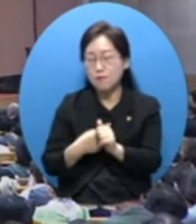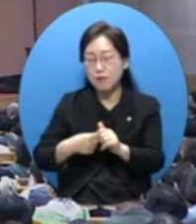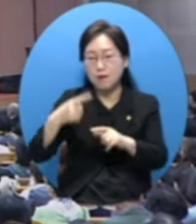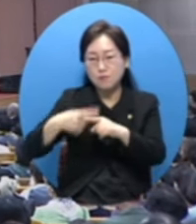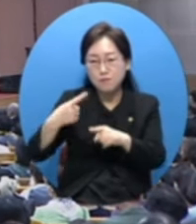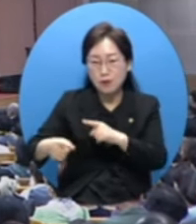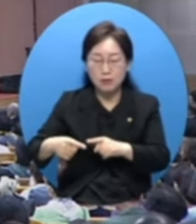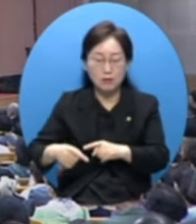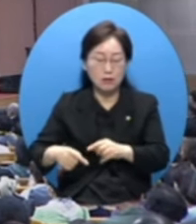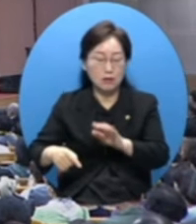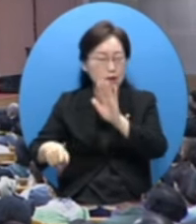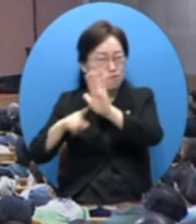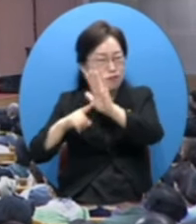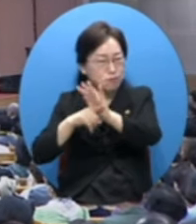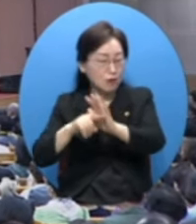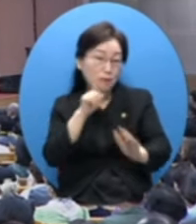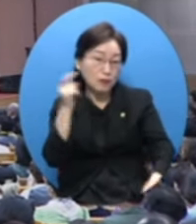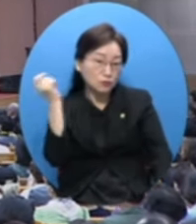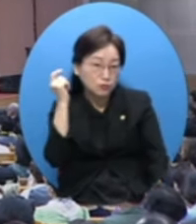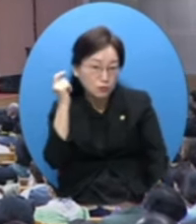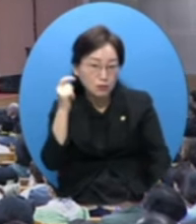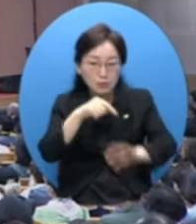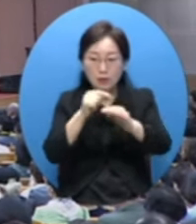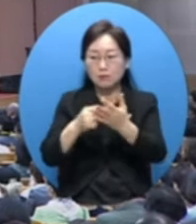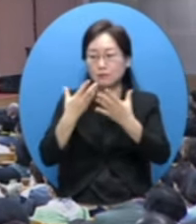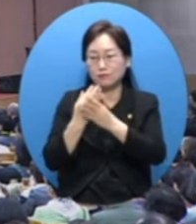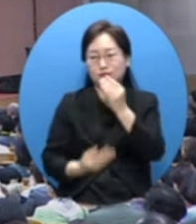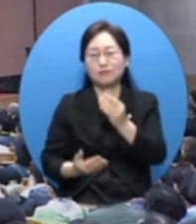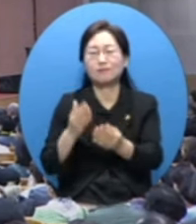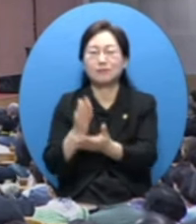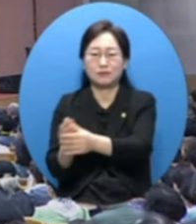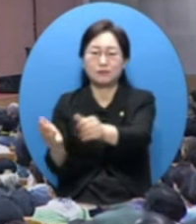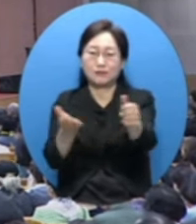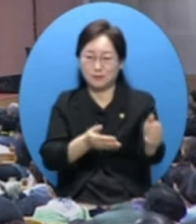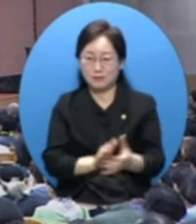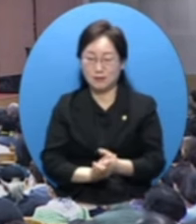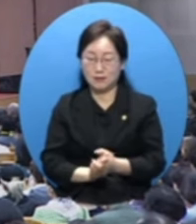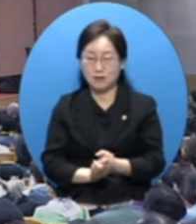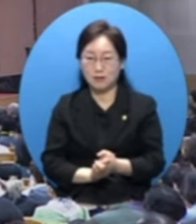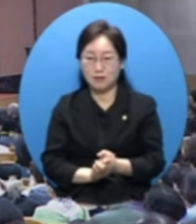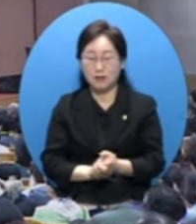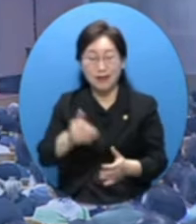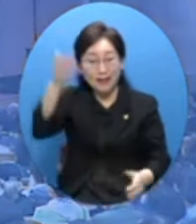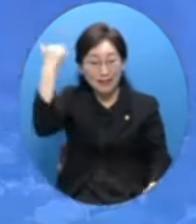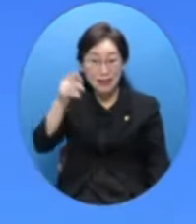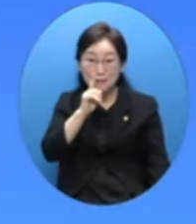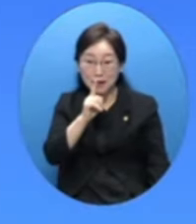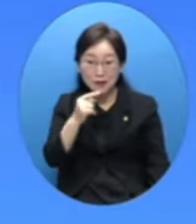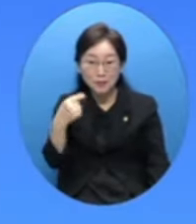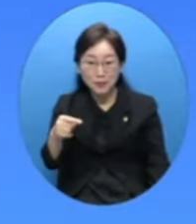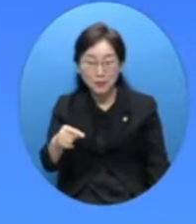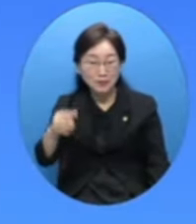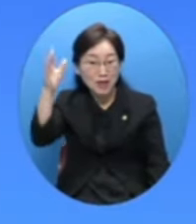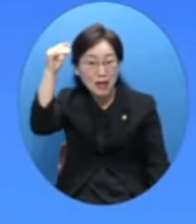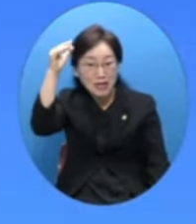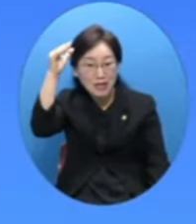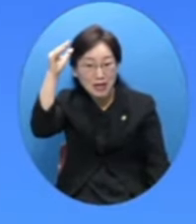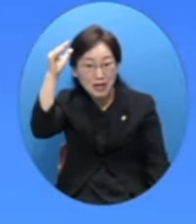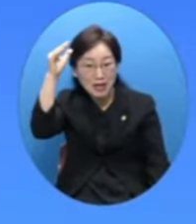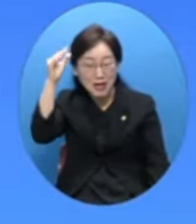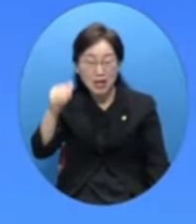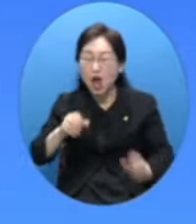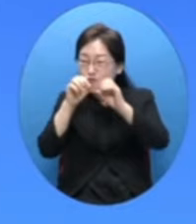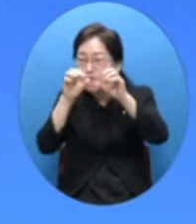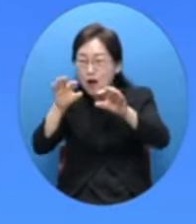부정적인 소리를 듣고 마음이 무너지지 않게 되기를 바랍니다. 우리 옛말에 개가 지도도 기차는 간다 그런